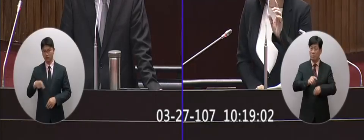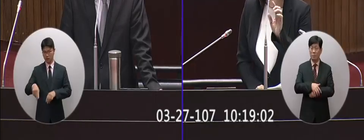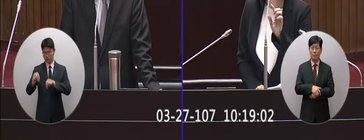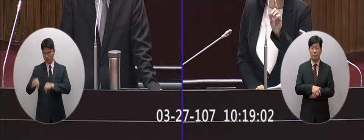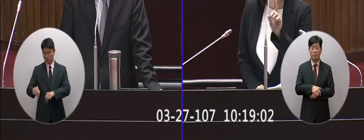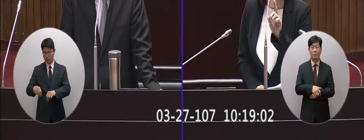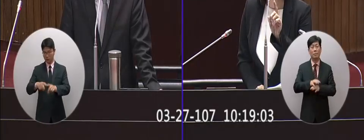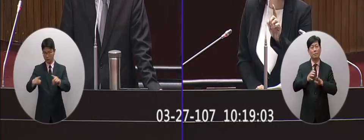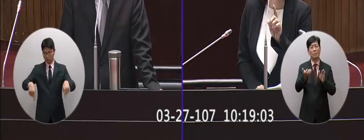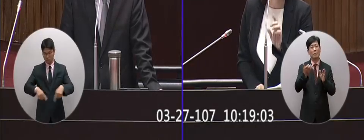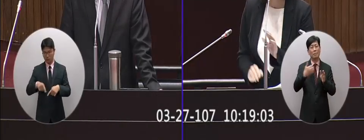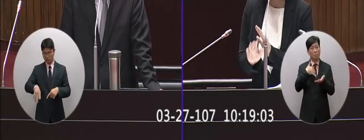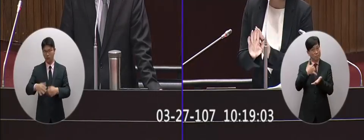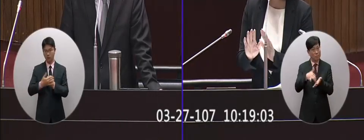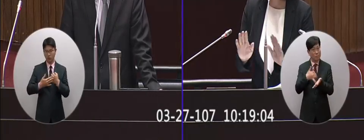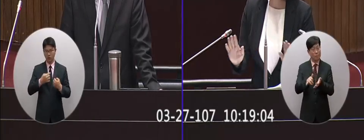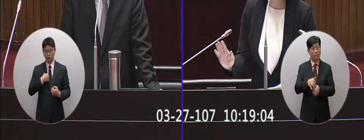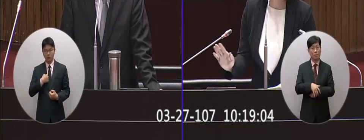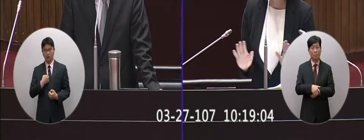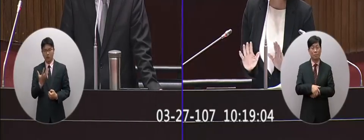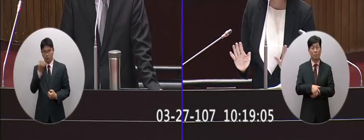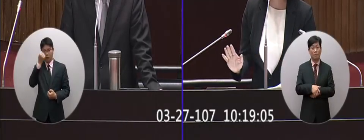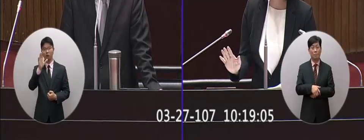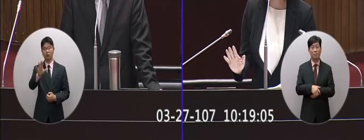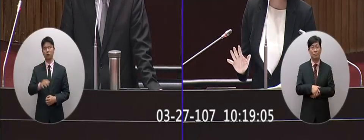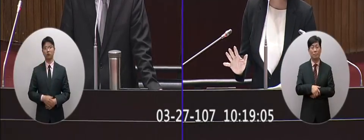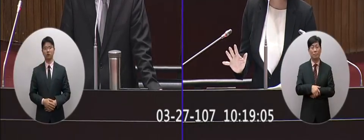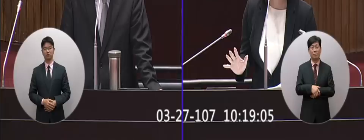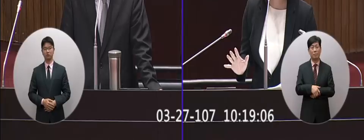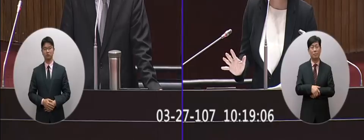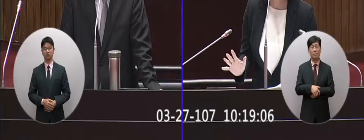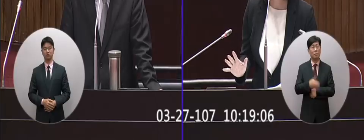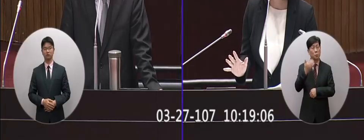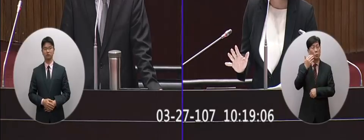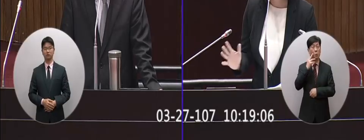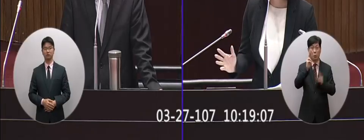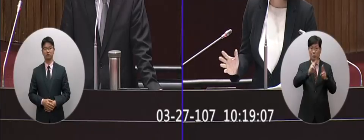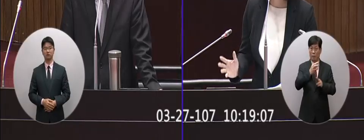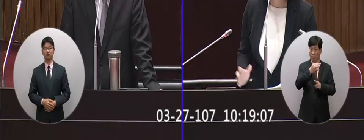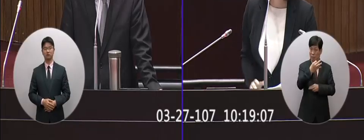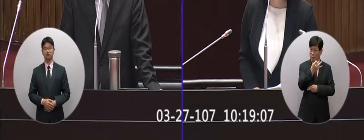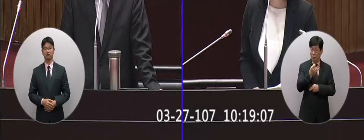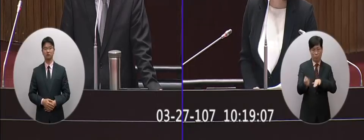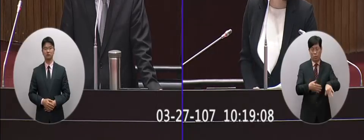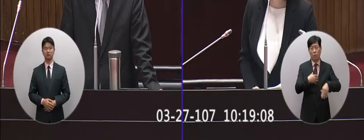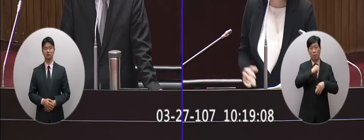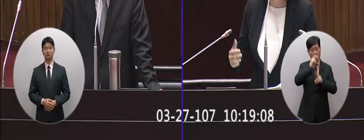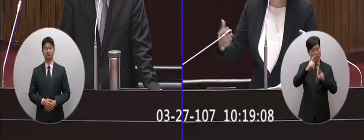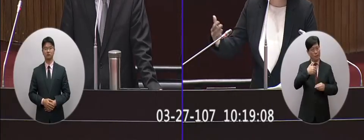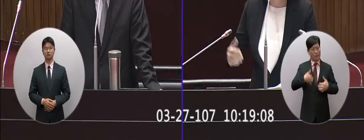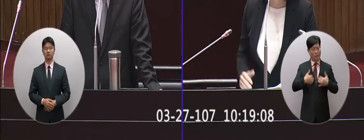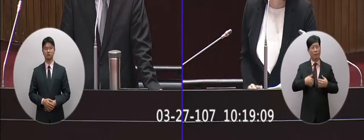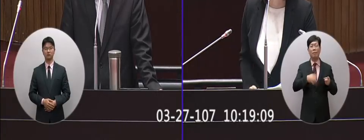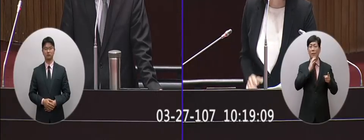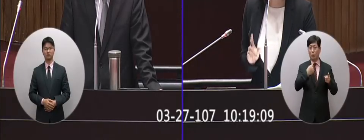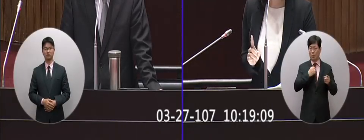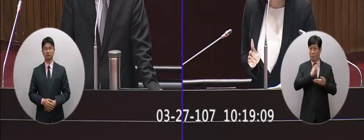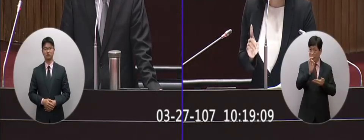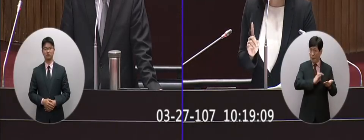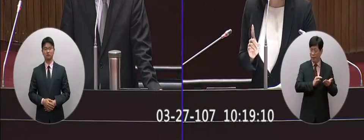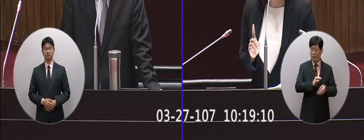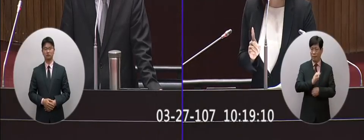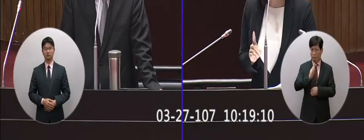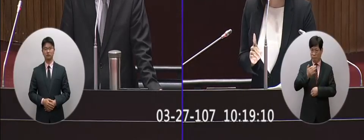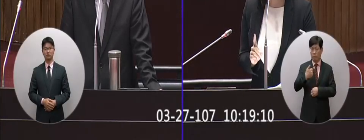合约嘛？ 今天我刚刚算 了 哦，我们不算电费电价哦，电价台电还很高兴说那是我们卖的，